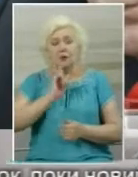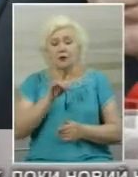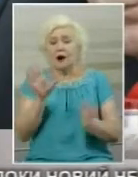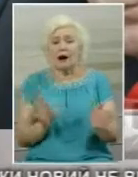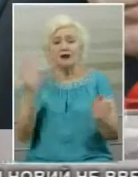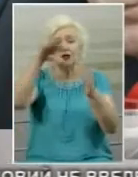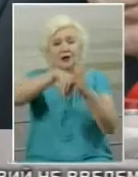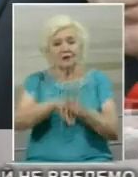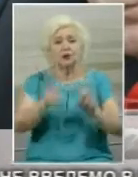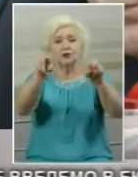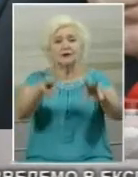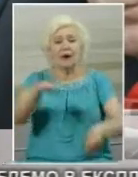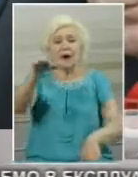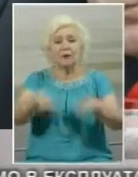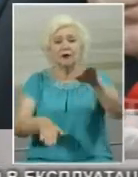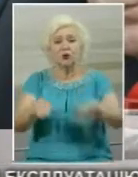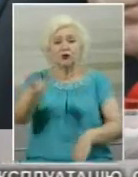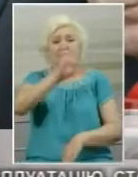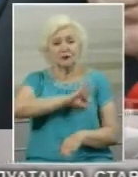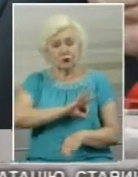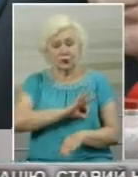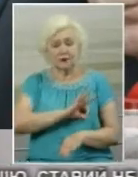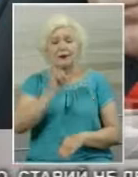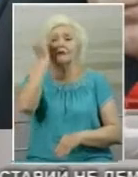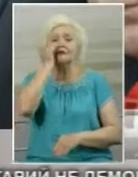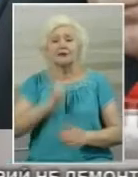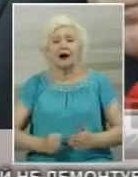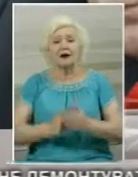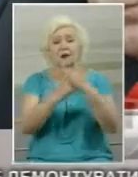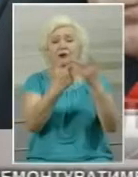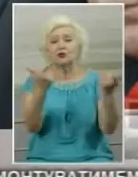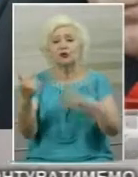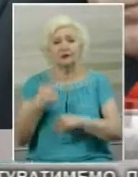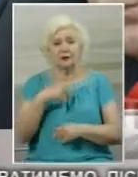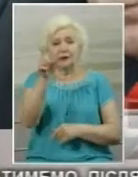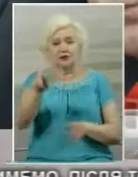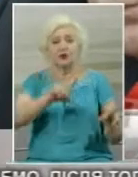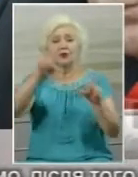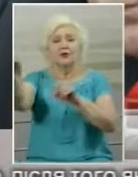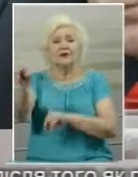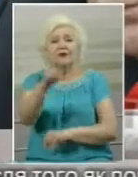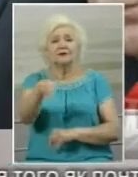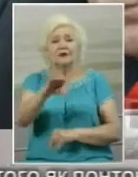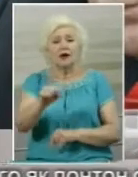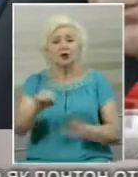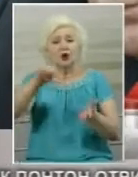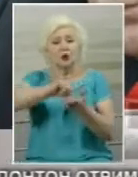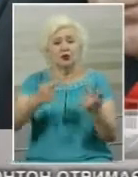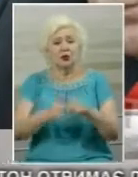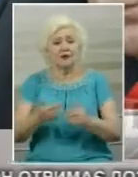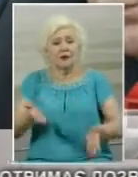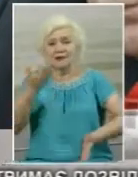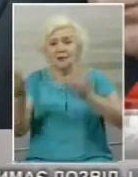введем официально понтон в эксплуатацию, старый причал, где наши люди выезжали на дачные участки, мы не